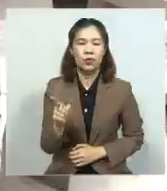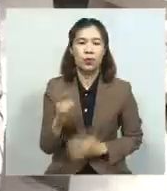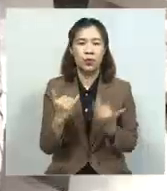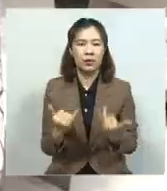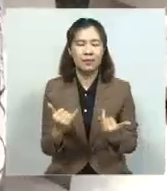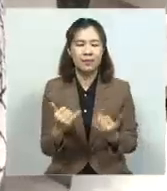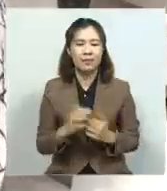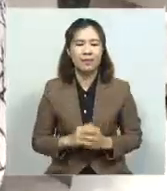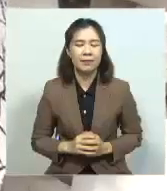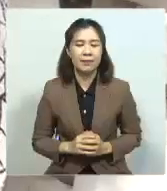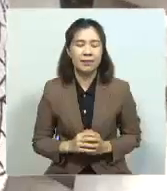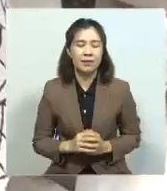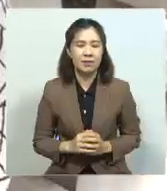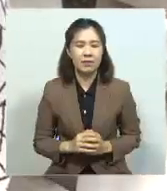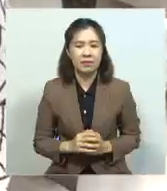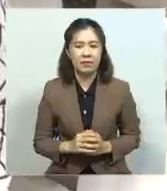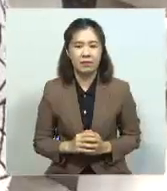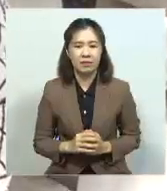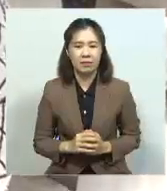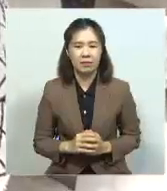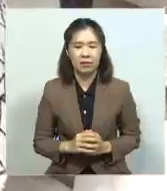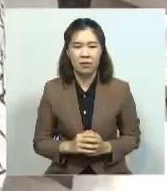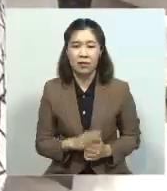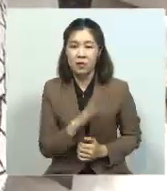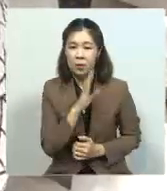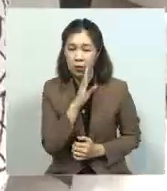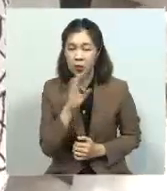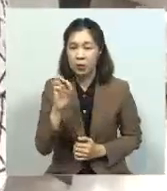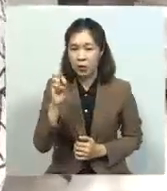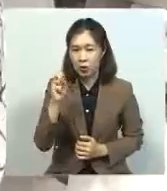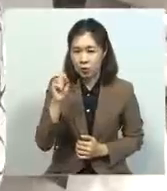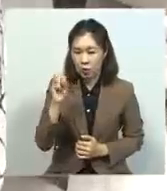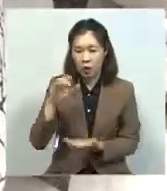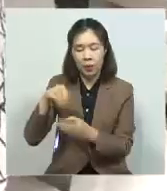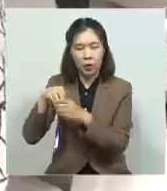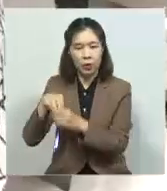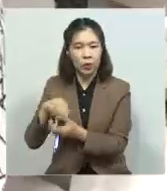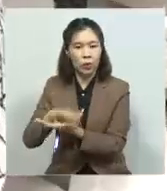นี้ แล้วปกติแล้วเวลาน้องสอบหรือมีอะไรที่โรงเรียนอะไร